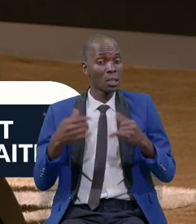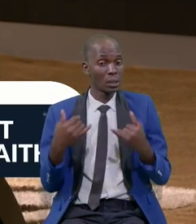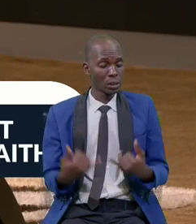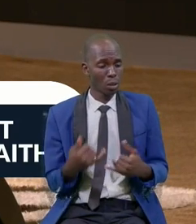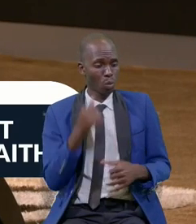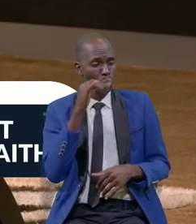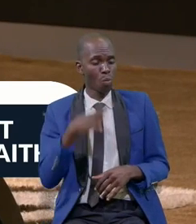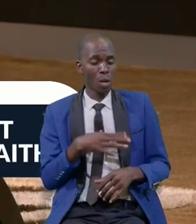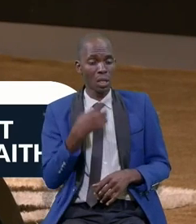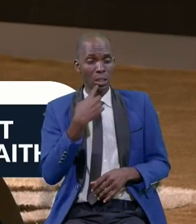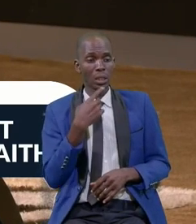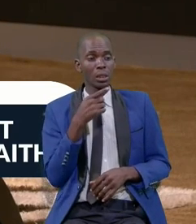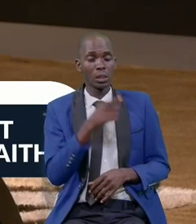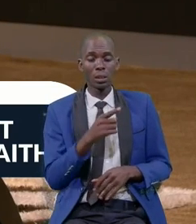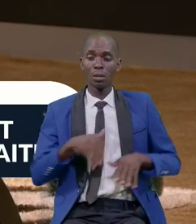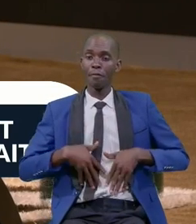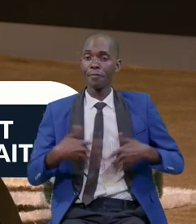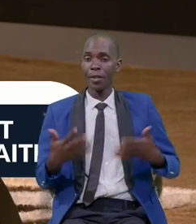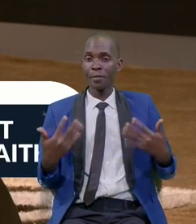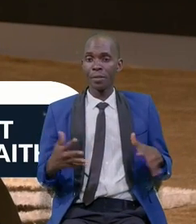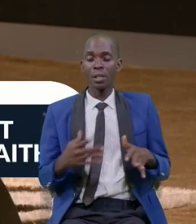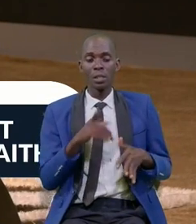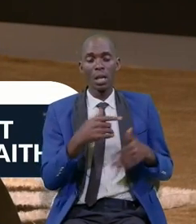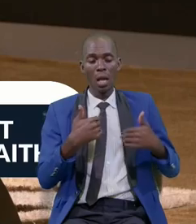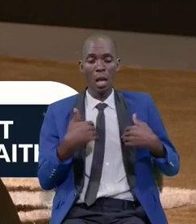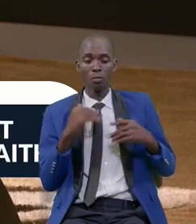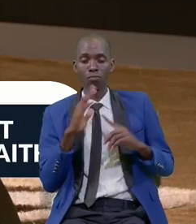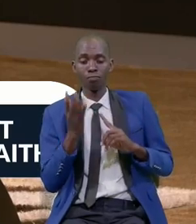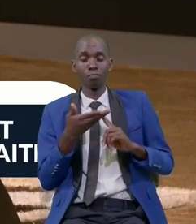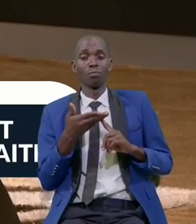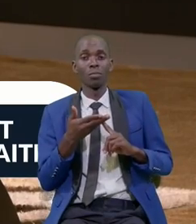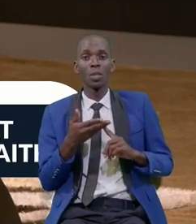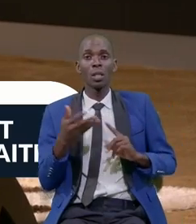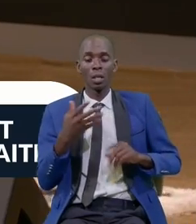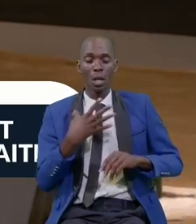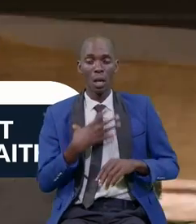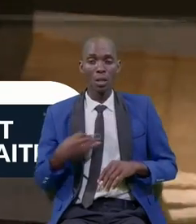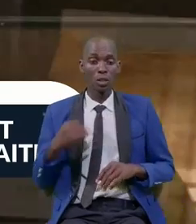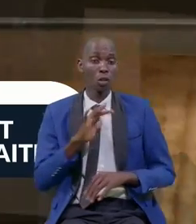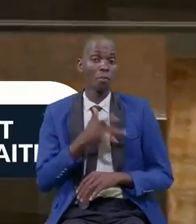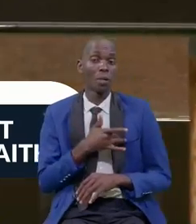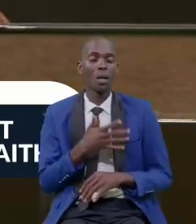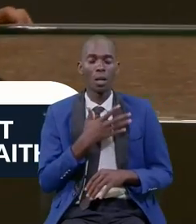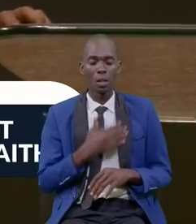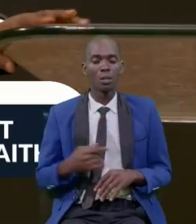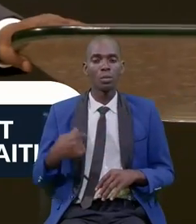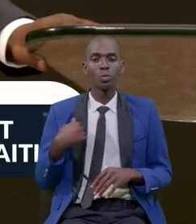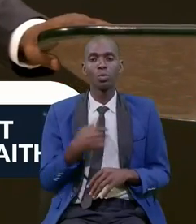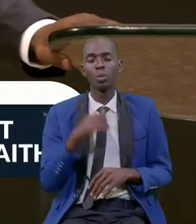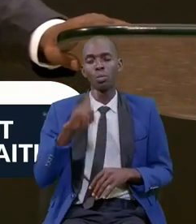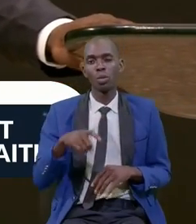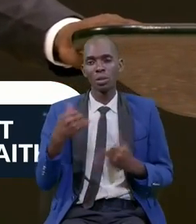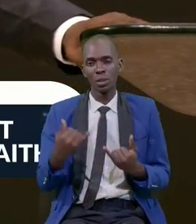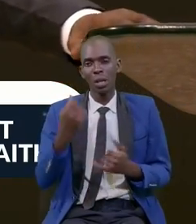elle confessait, elle avait la conviction pour être convertie. Alors, venons de